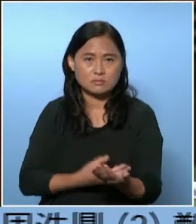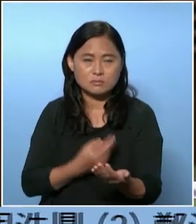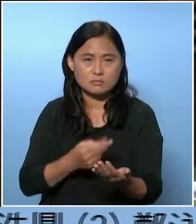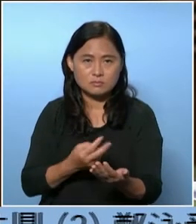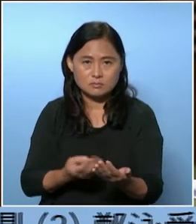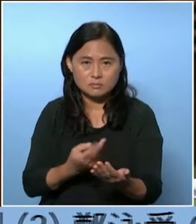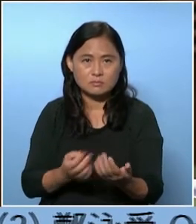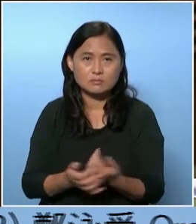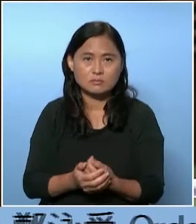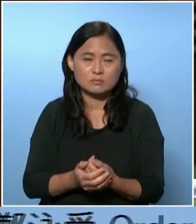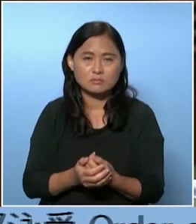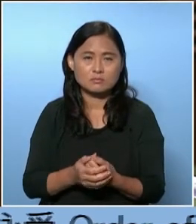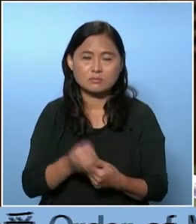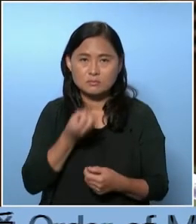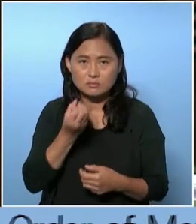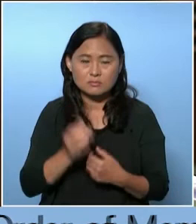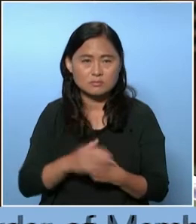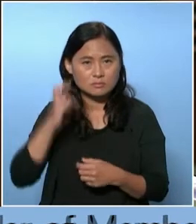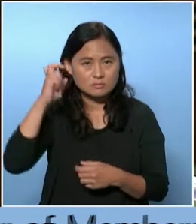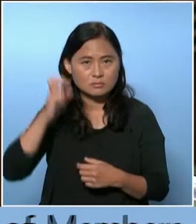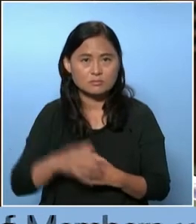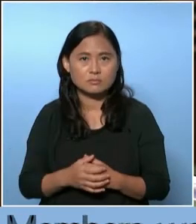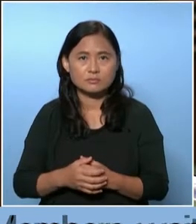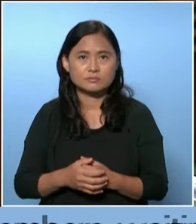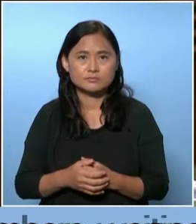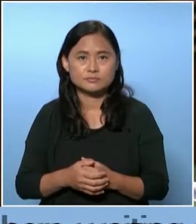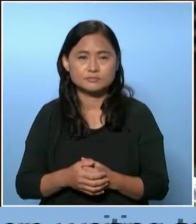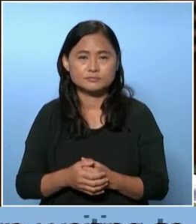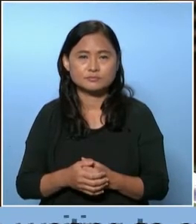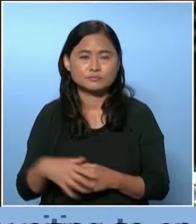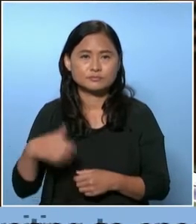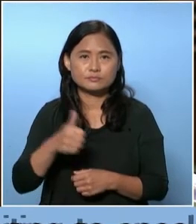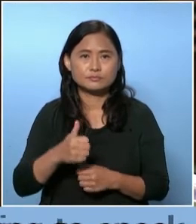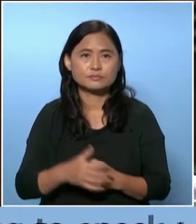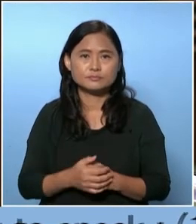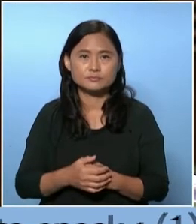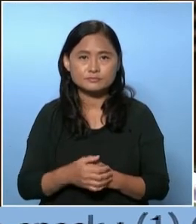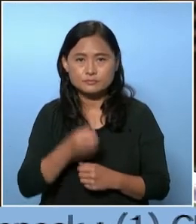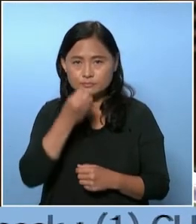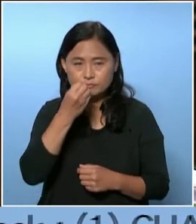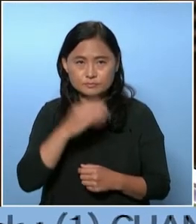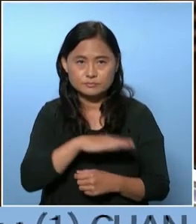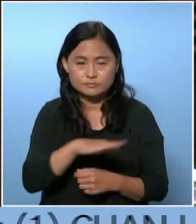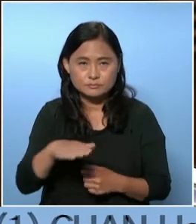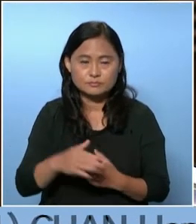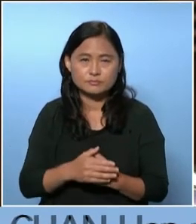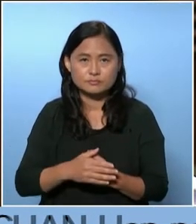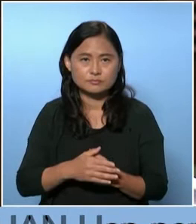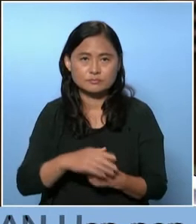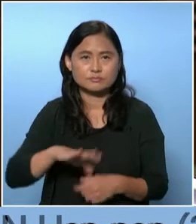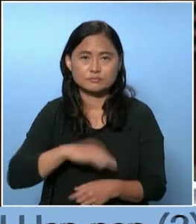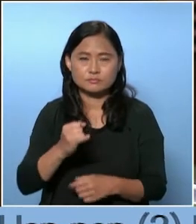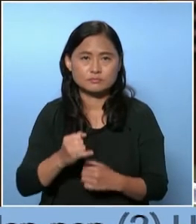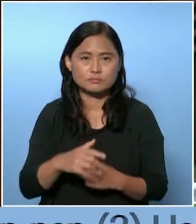所需的預告曾作出的考慮。主席，本港泊車位供不應求的情